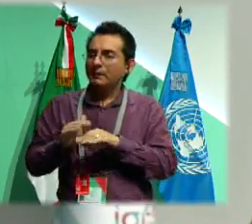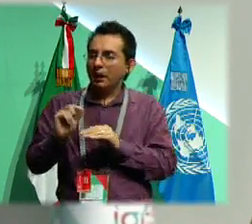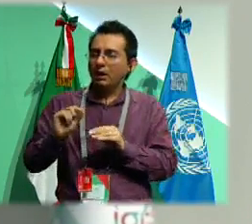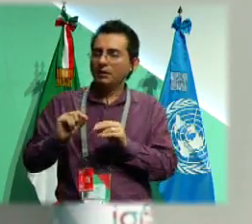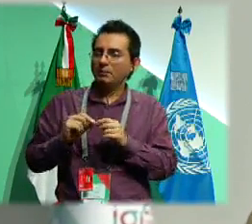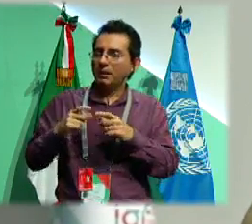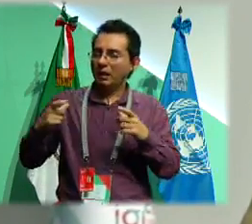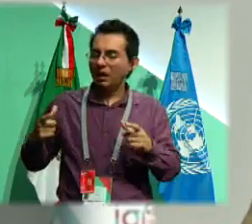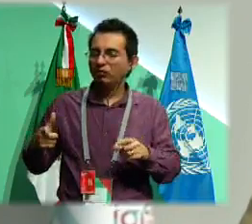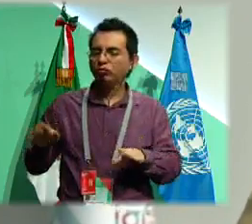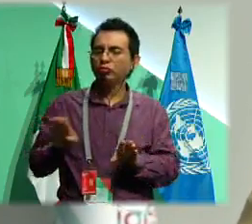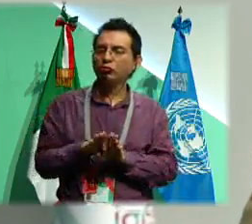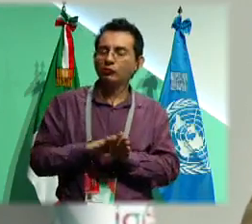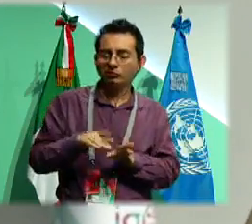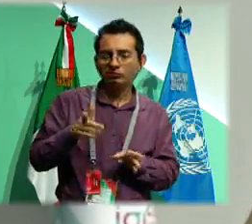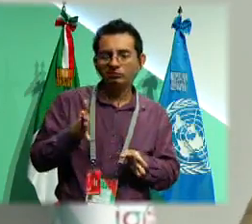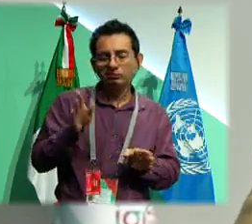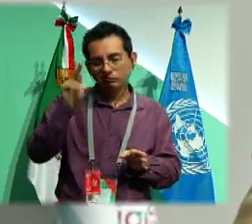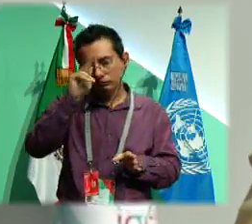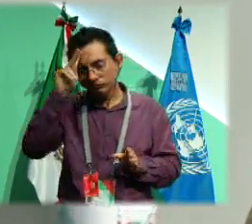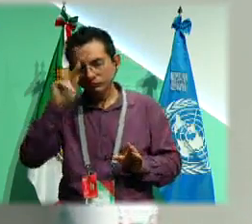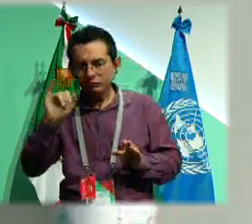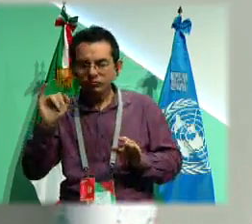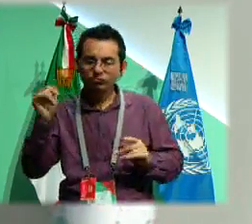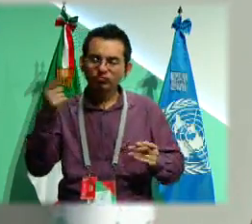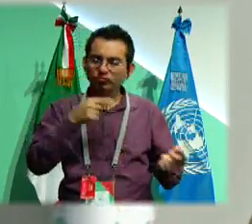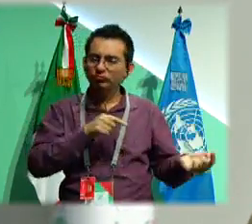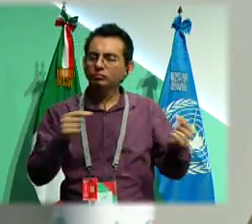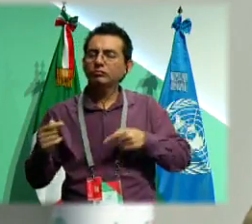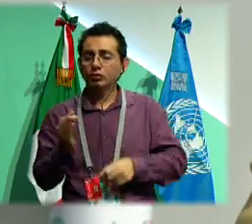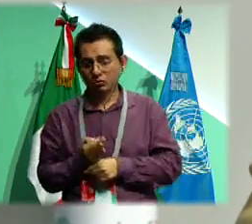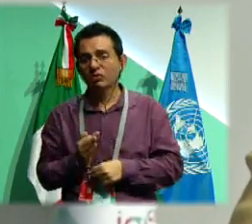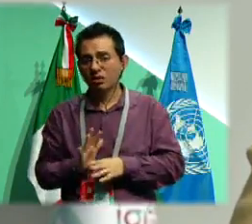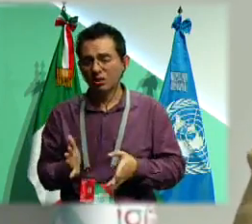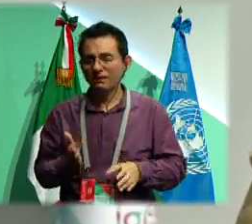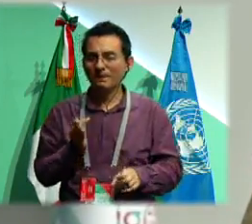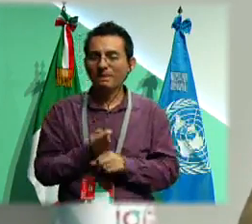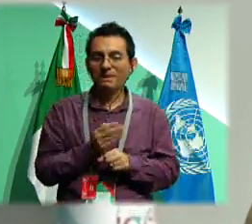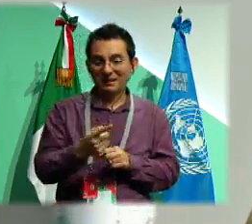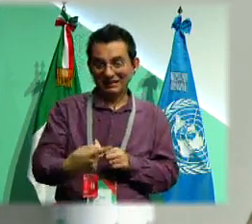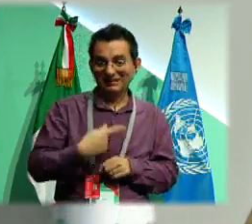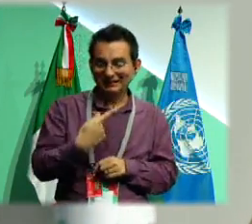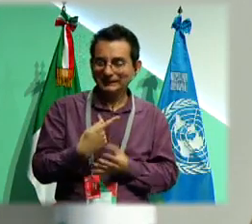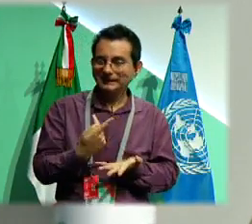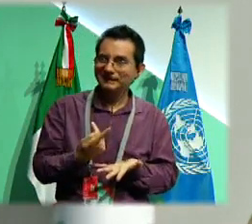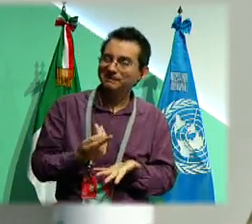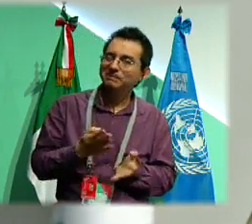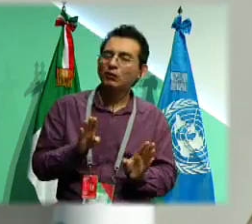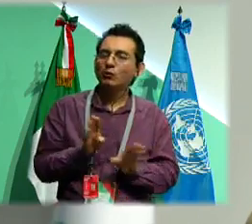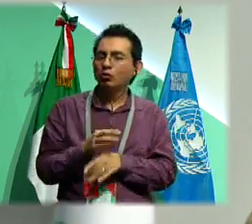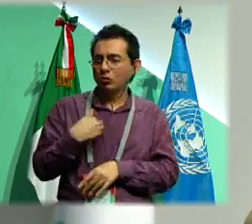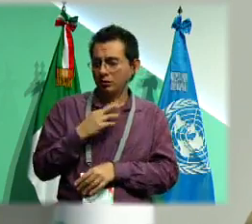Que l'on nous parle de ce qui se passe dans les négociations. C'est une question intéressante, je n'ai pas de réponse.